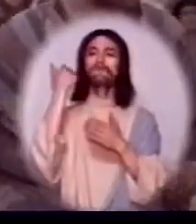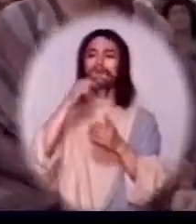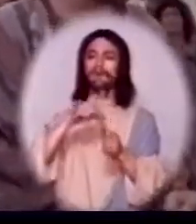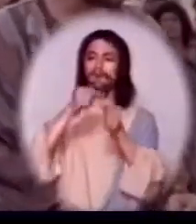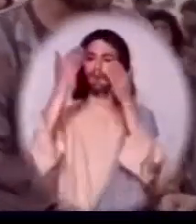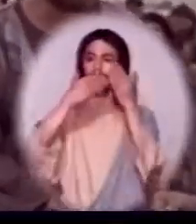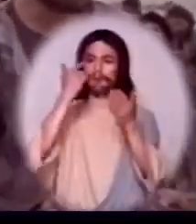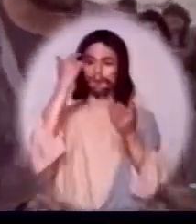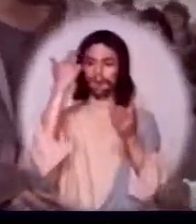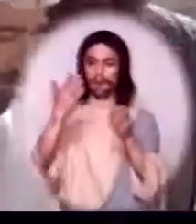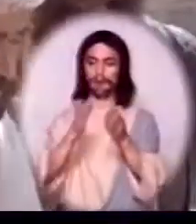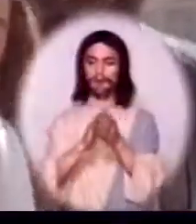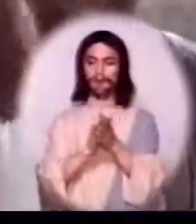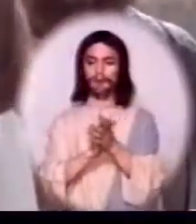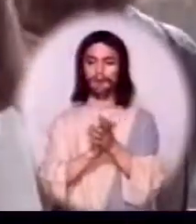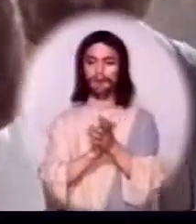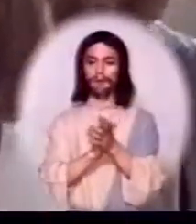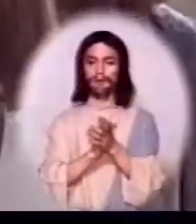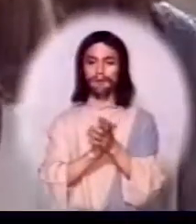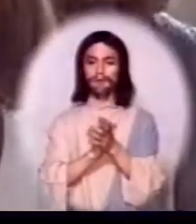그러면 누가 구원을 받을 수 있죠?